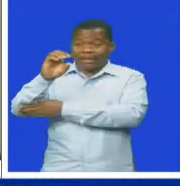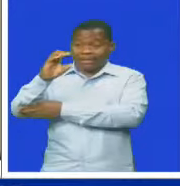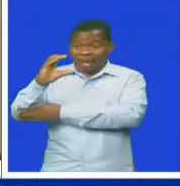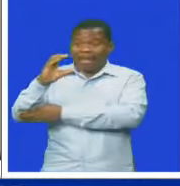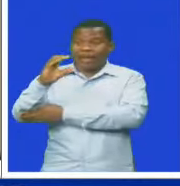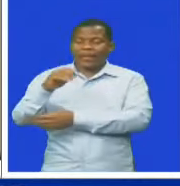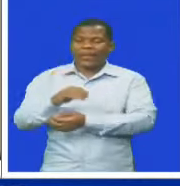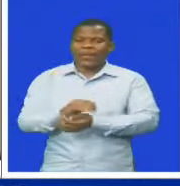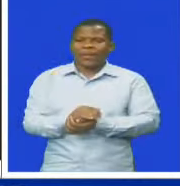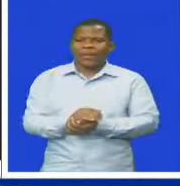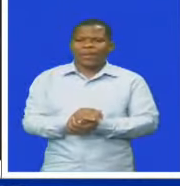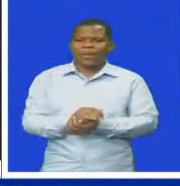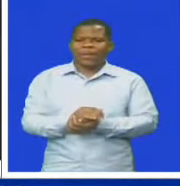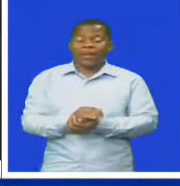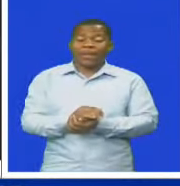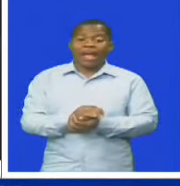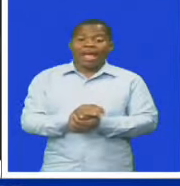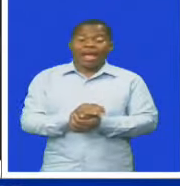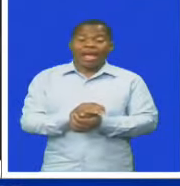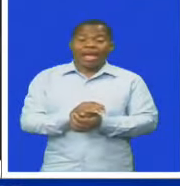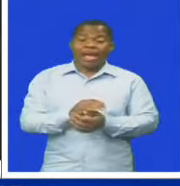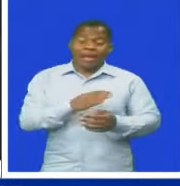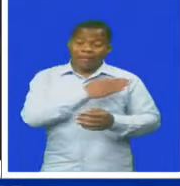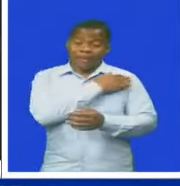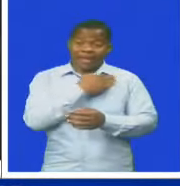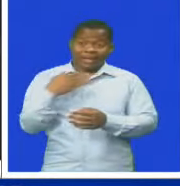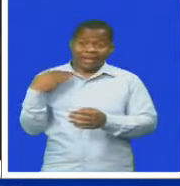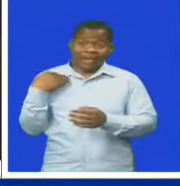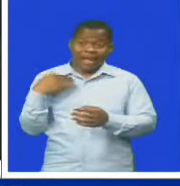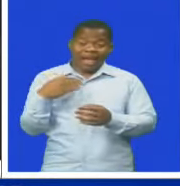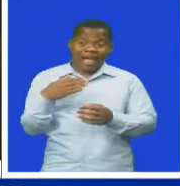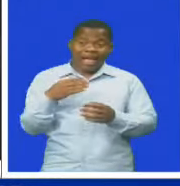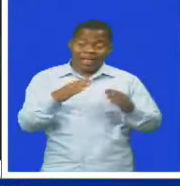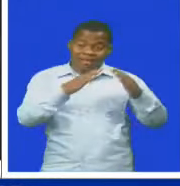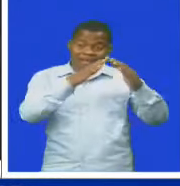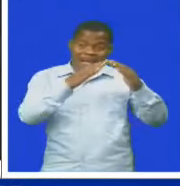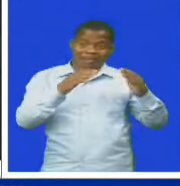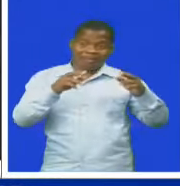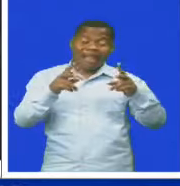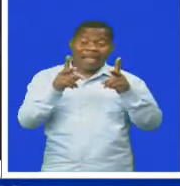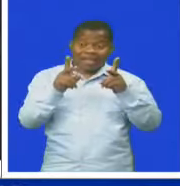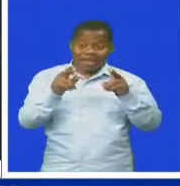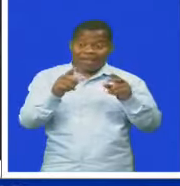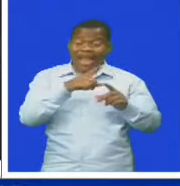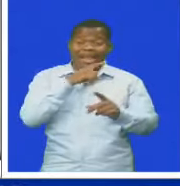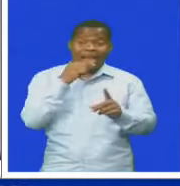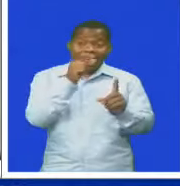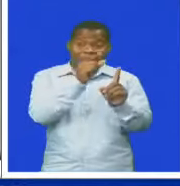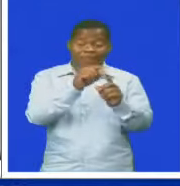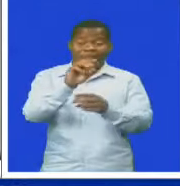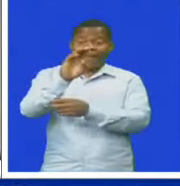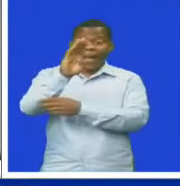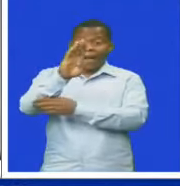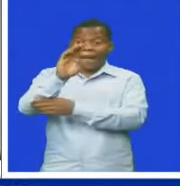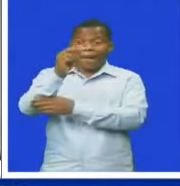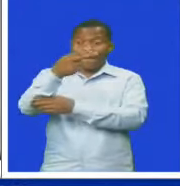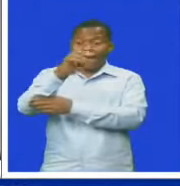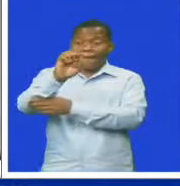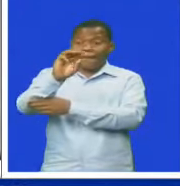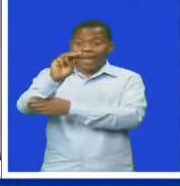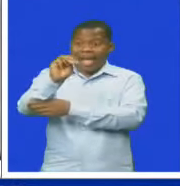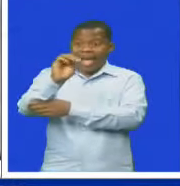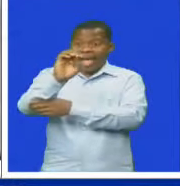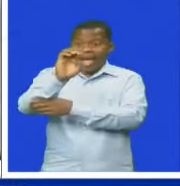nemandla Peter Bembe ithile imigomo itawuthuthukisa livela kangwane kutemagesi nekucinisekisa ukuthi emaswati athola